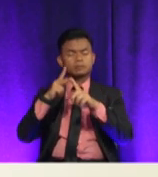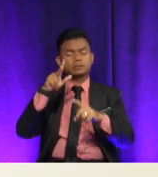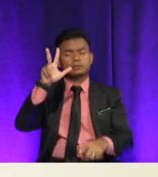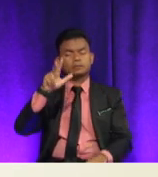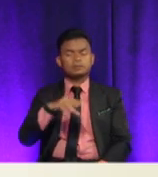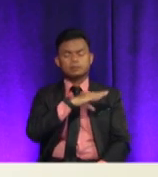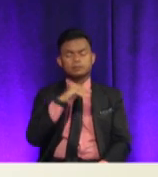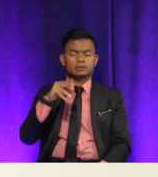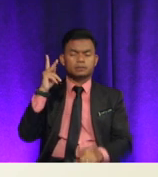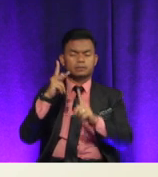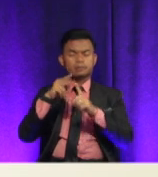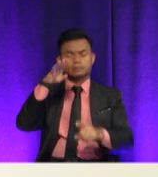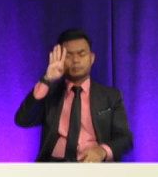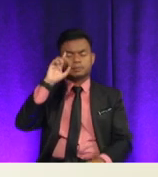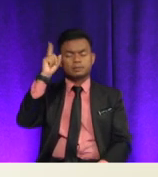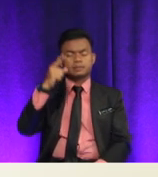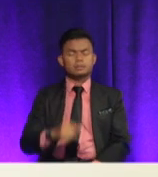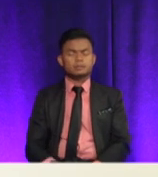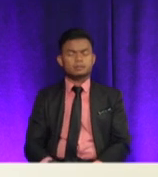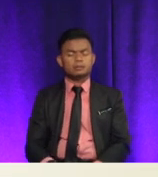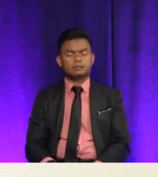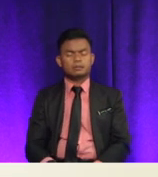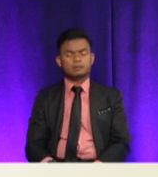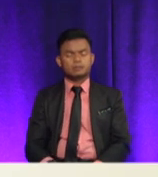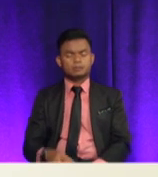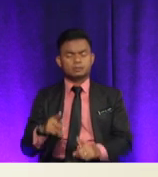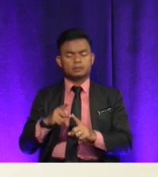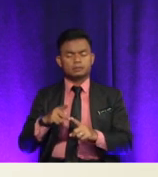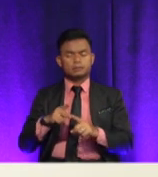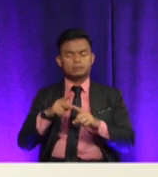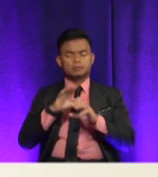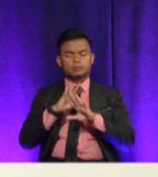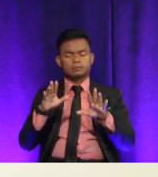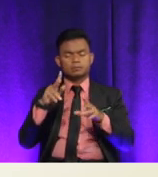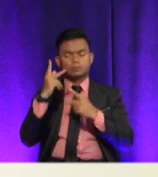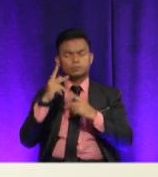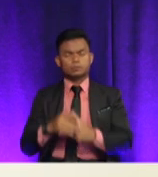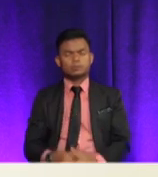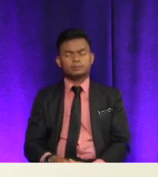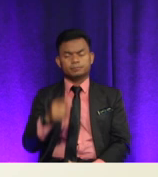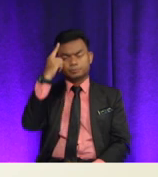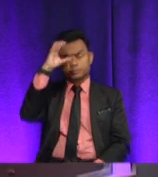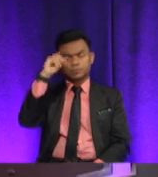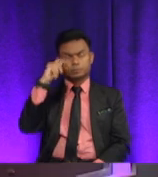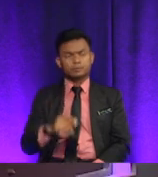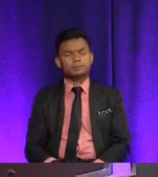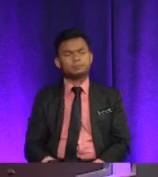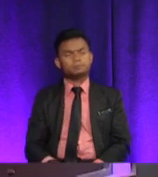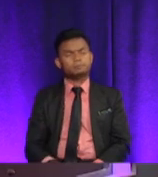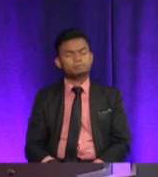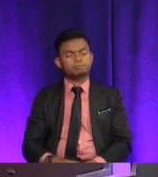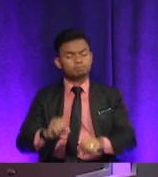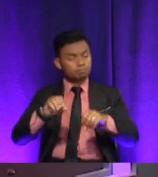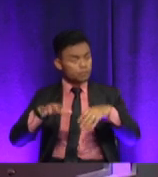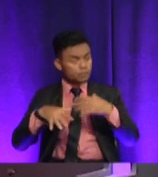yang keempat saja Oke jadi kita coba kupas rangkap ketiga ini adalah cerita tentang apa Oke kemudian angka